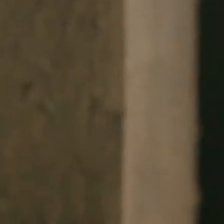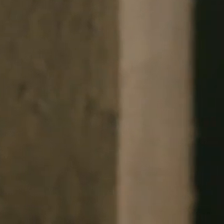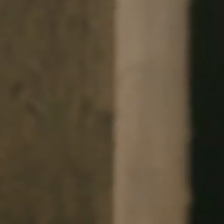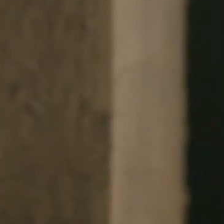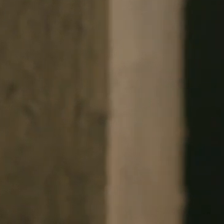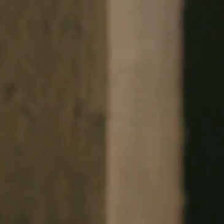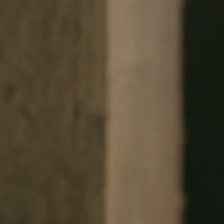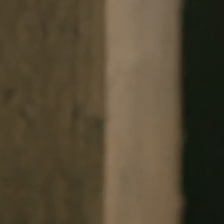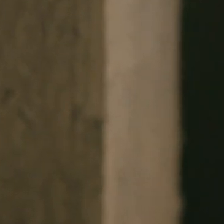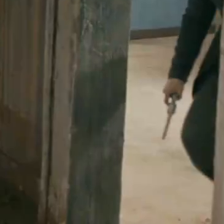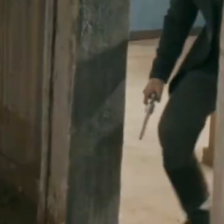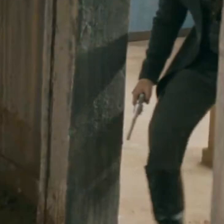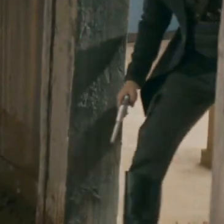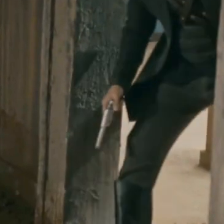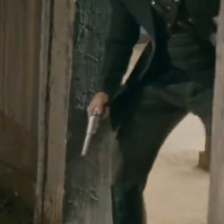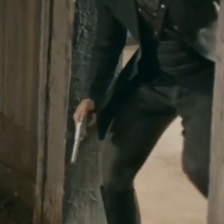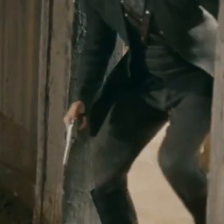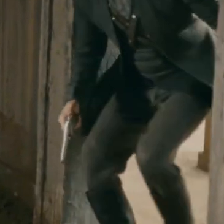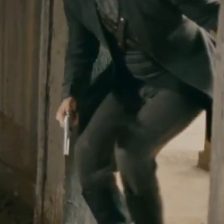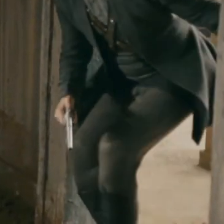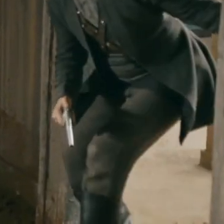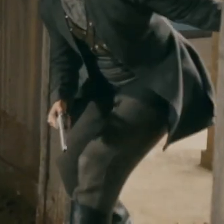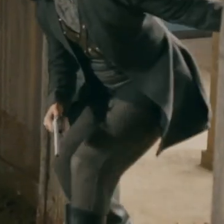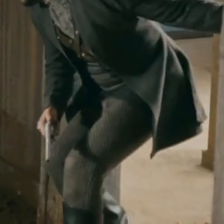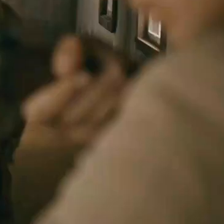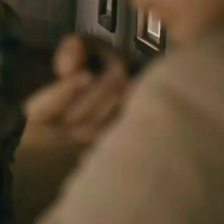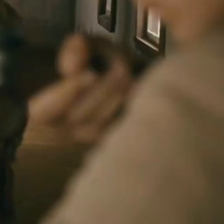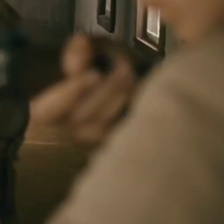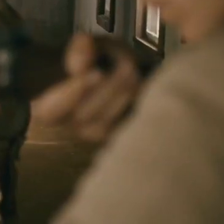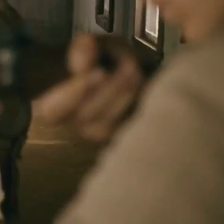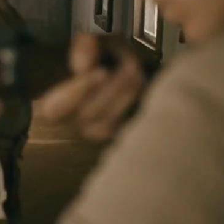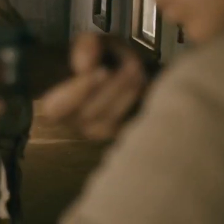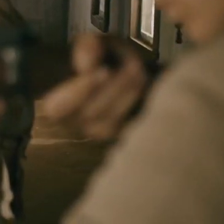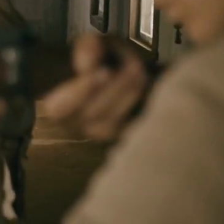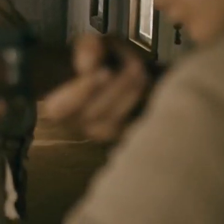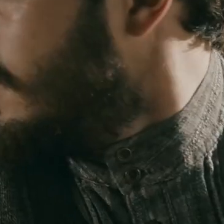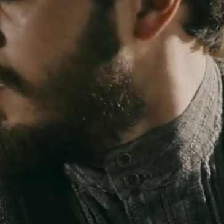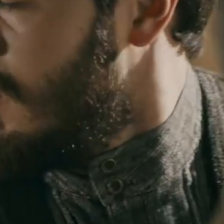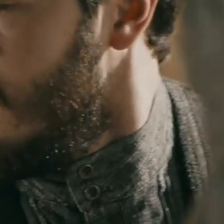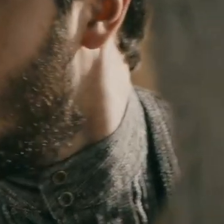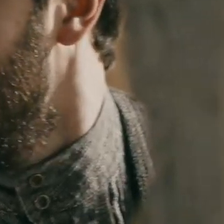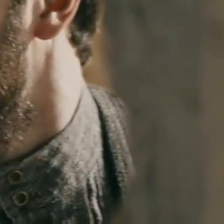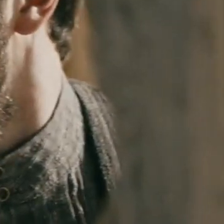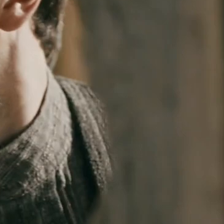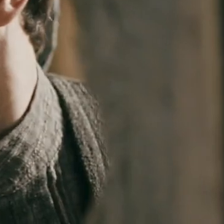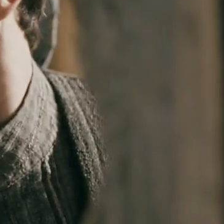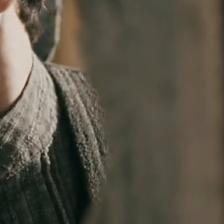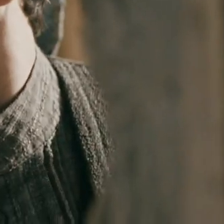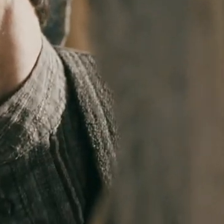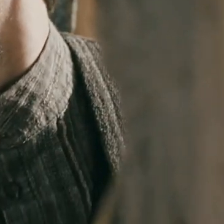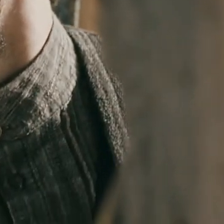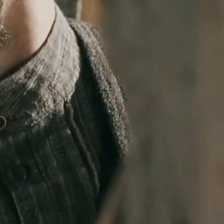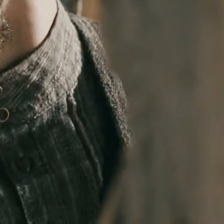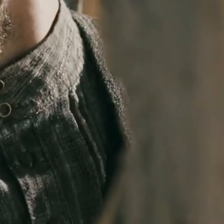Zeynep'in ardından Mehmet de koridora açılan başka bir kapıdan çıktı. Askerleri fark etmesiyle usulca geri çekilip duvara yaslandı.